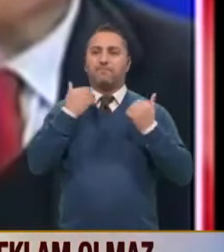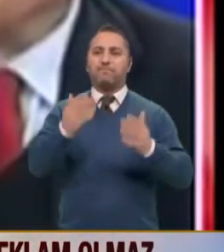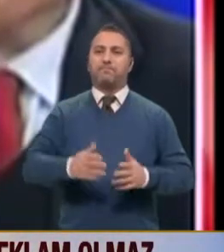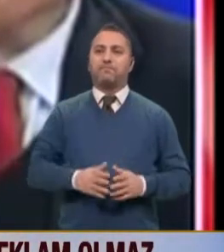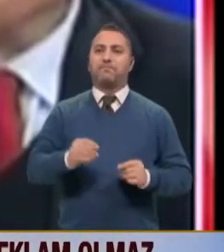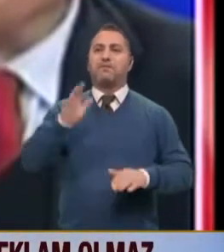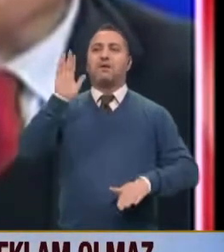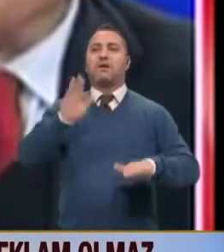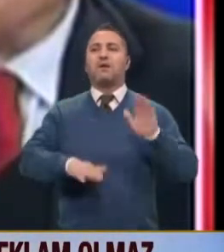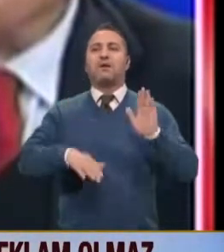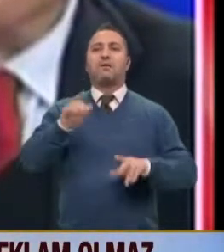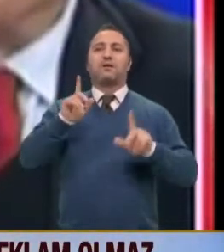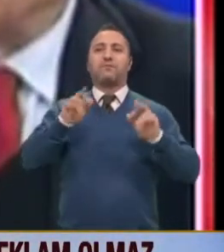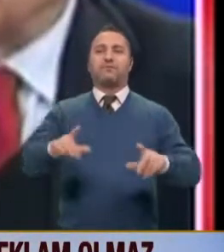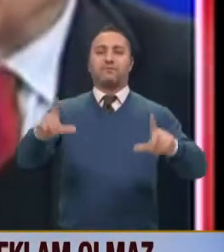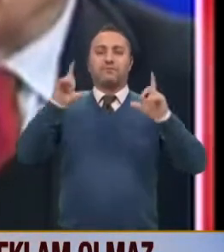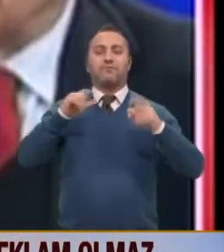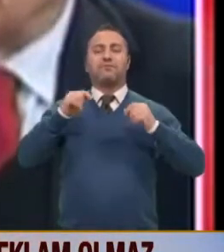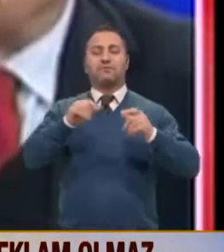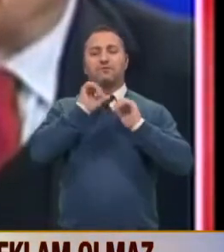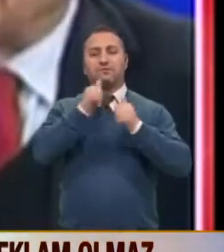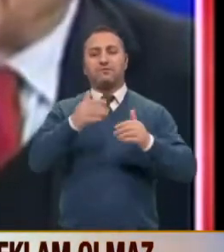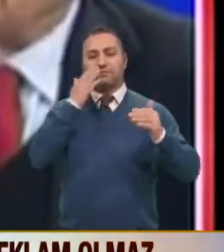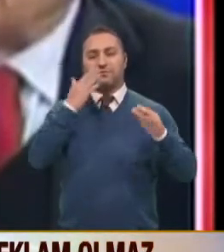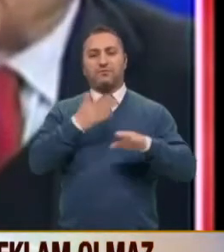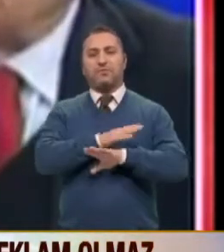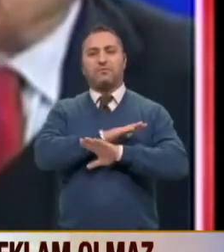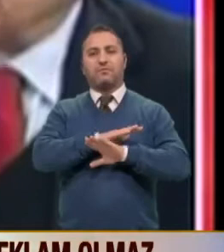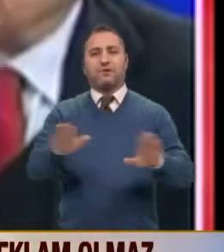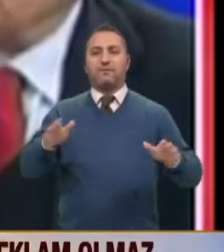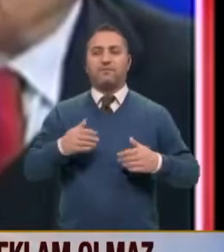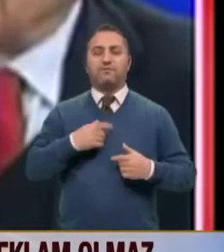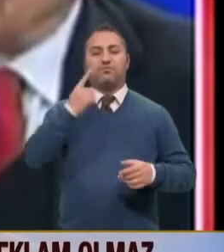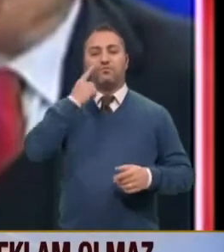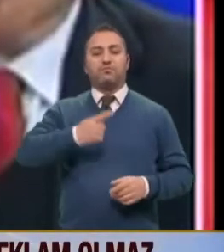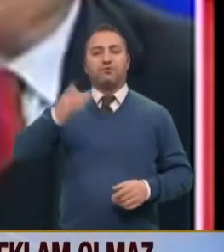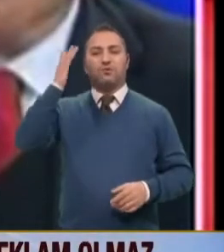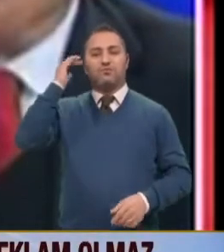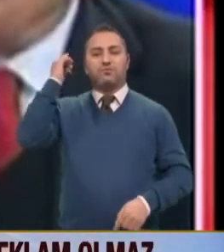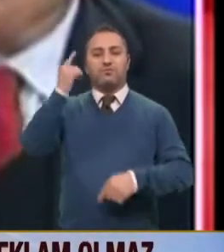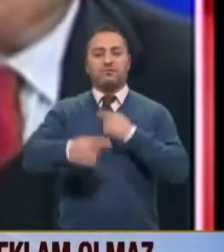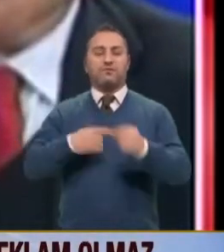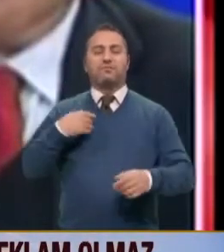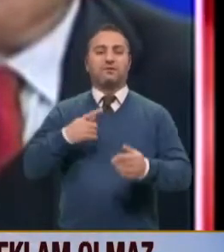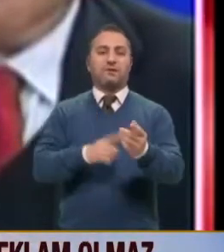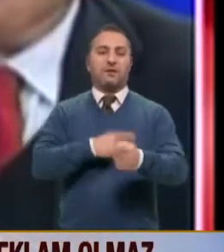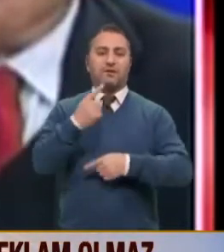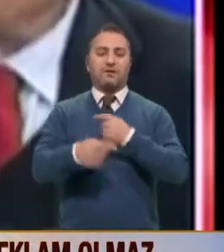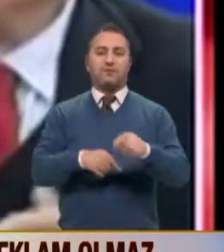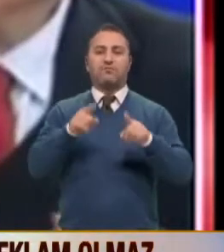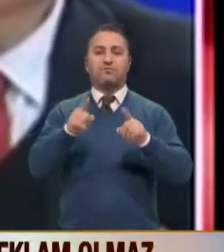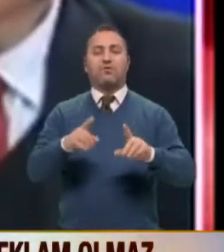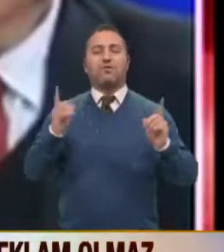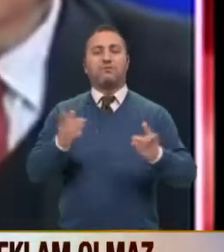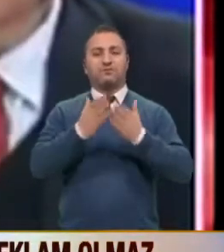reklam aracı haline getirilmesi hiç ama hiç doğru değil. Yani bizim cumhuriyet kültürümüzde, cumhuriyet geleneğimizde bunlar